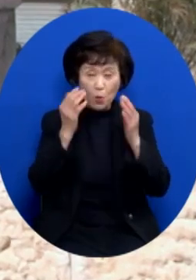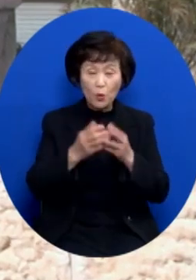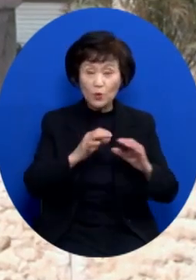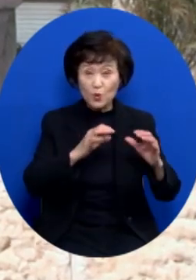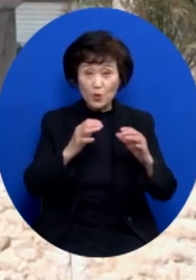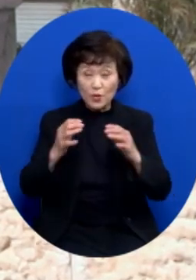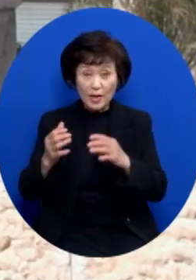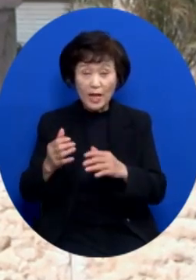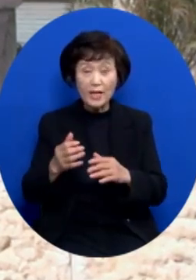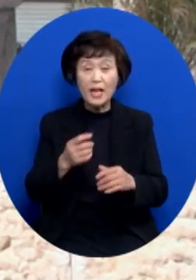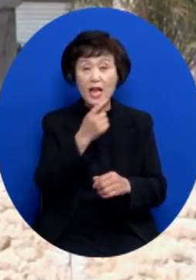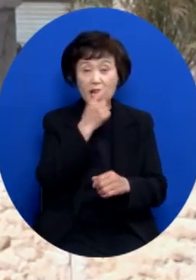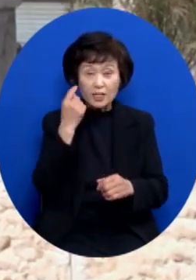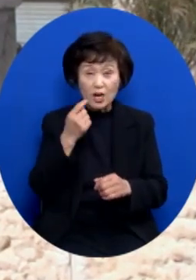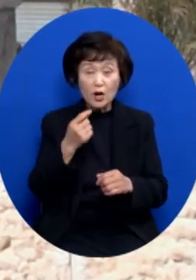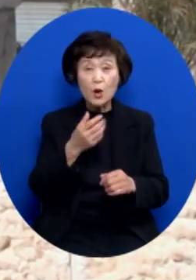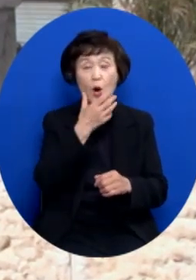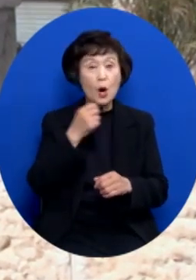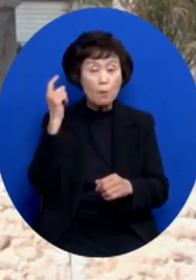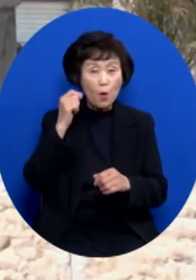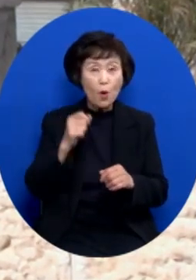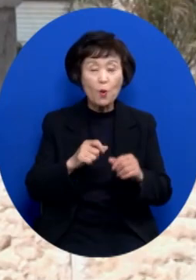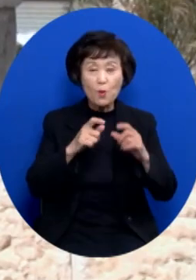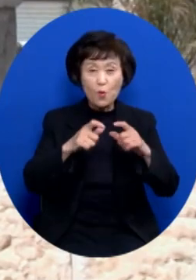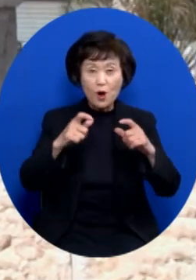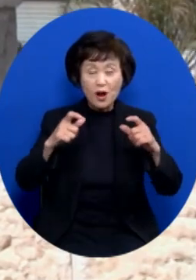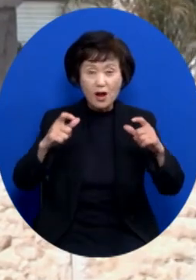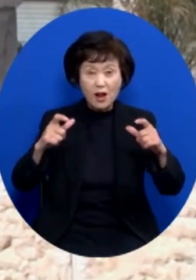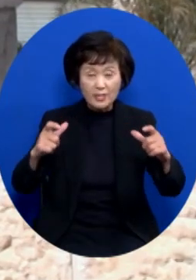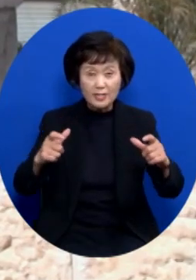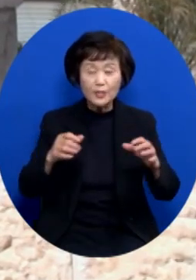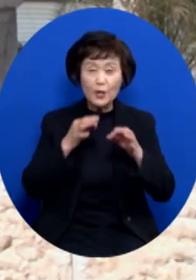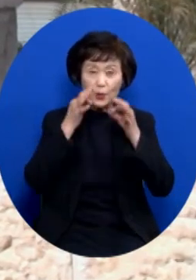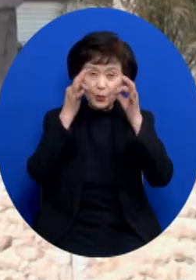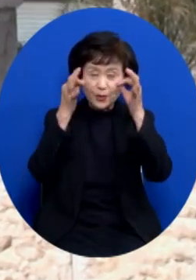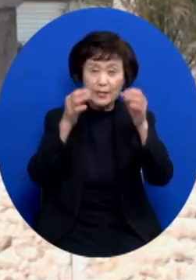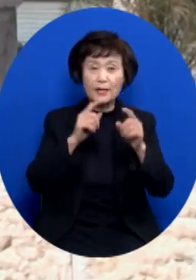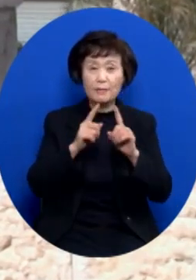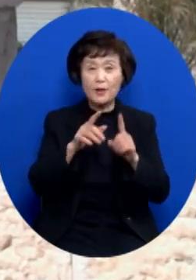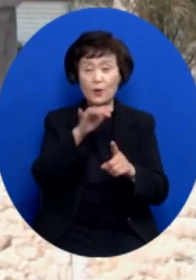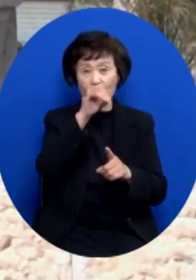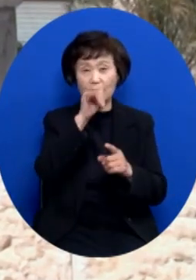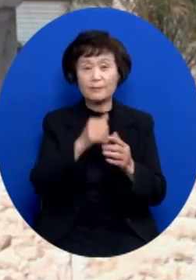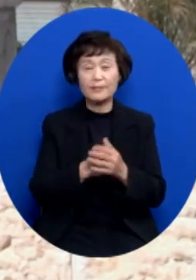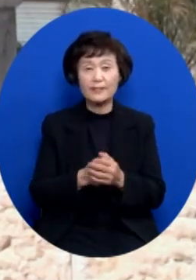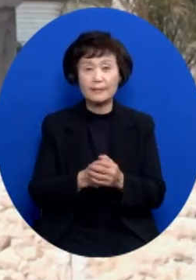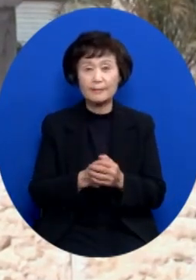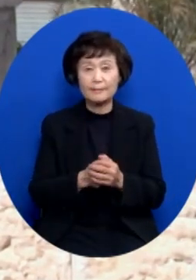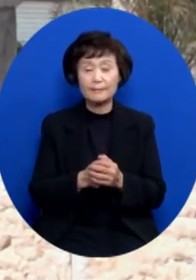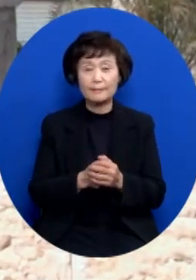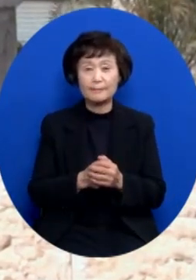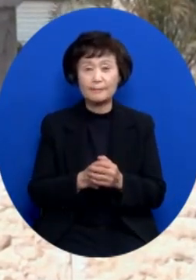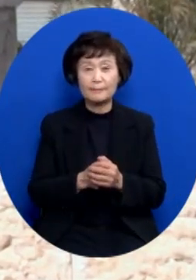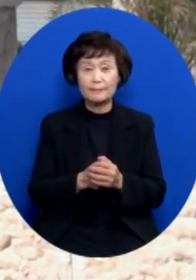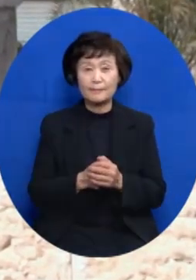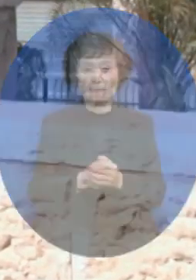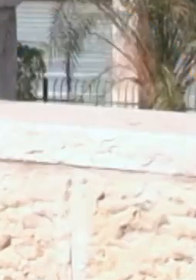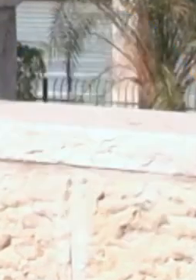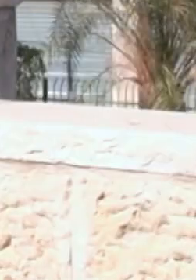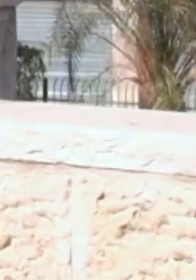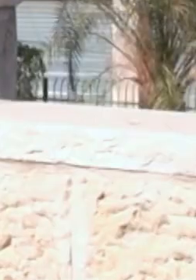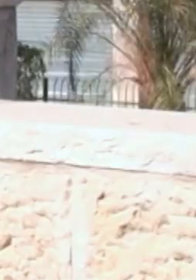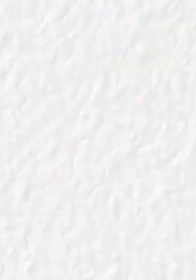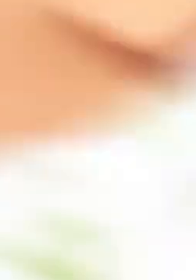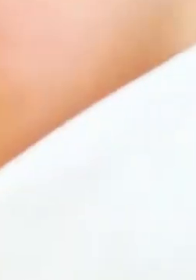순수복음 증거운동을 확산시키는데 주력할 것을 다짐했습니다. 팔레스타인 베들레헴에서 CTS 뉴스